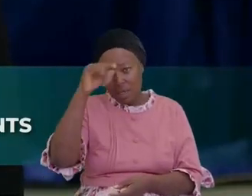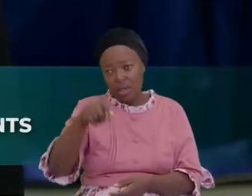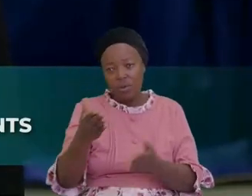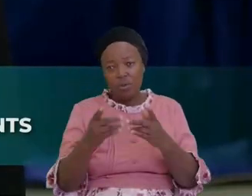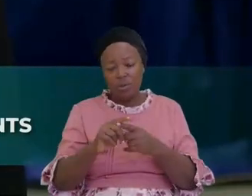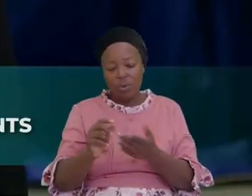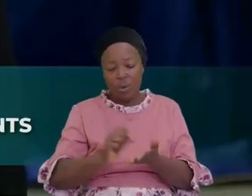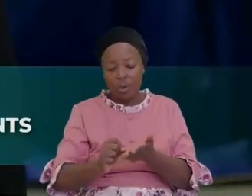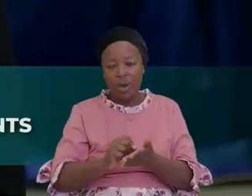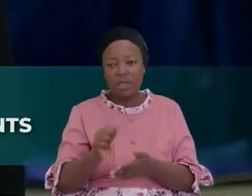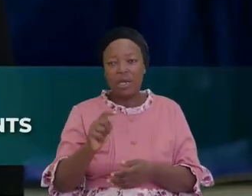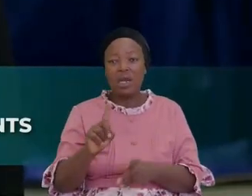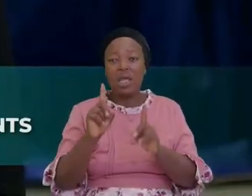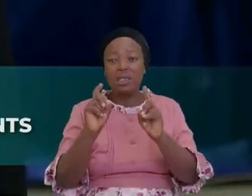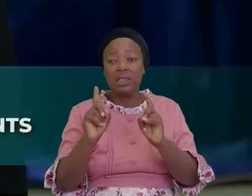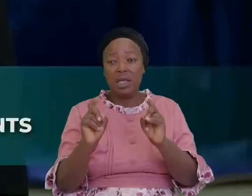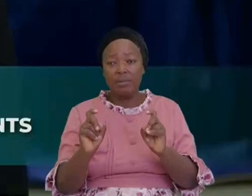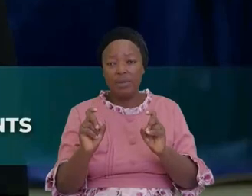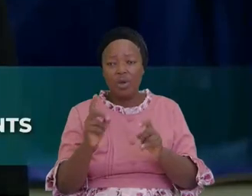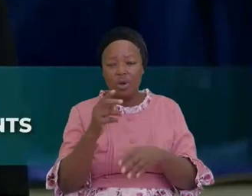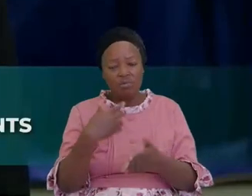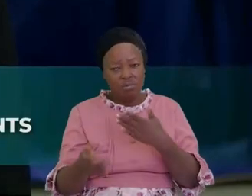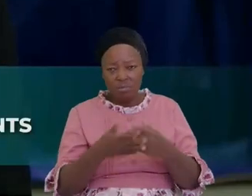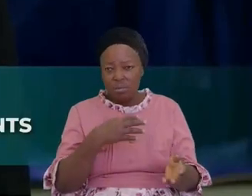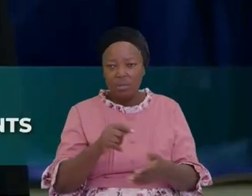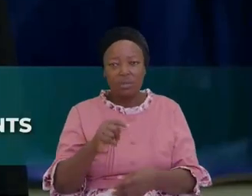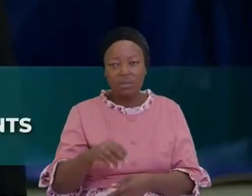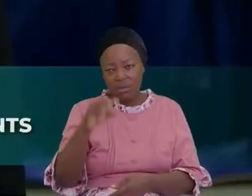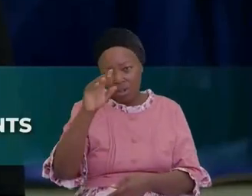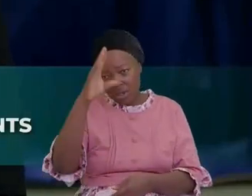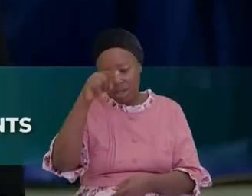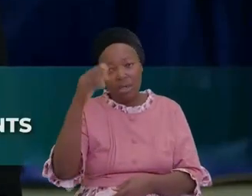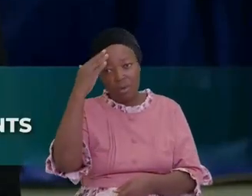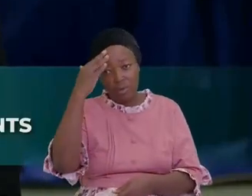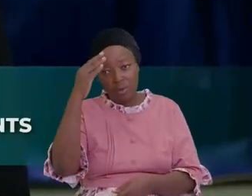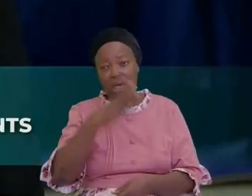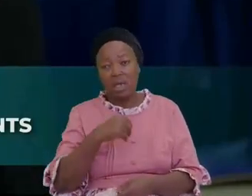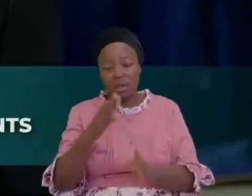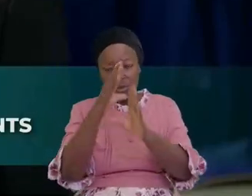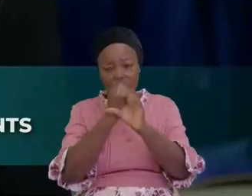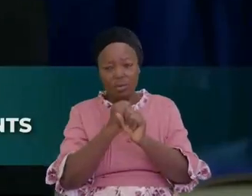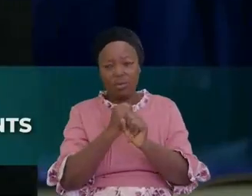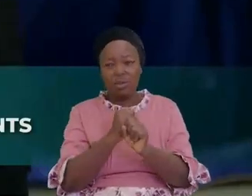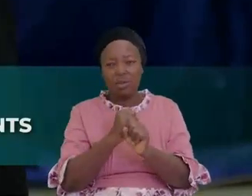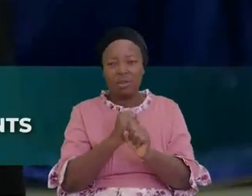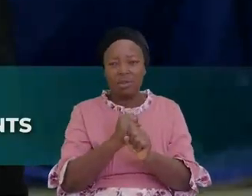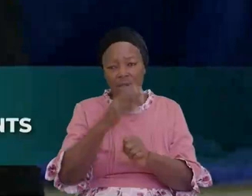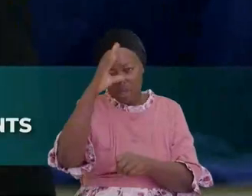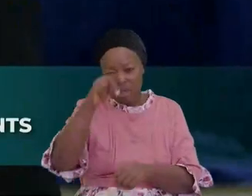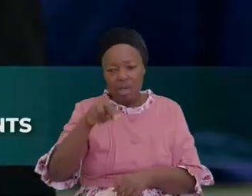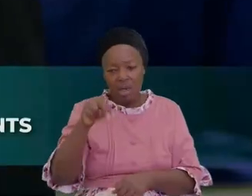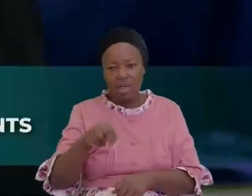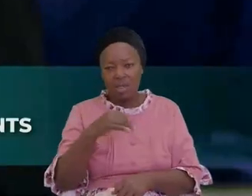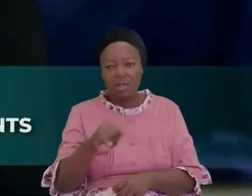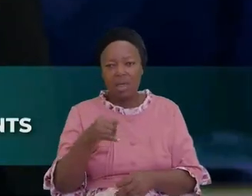veut passer un examen. Tout ce qu'il connaît, tout ce qu'il a eu, il a besoin